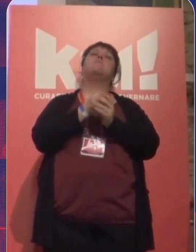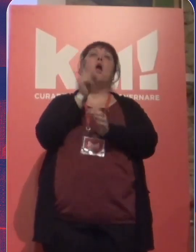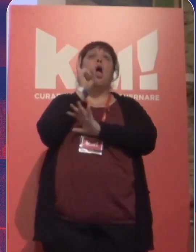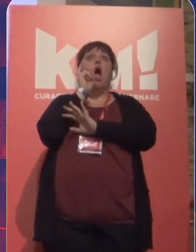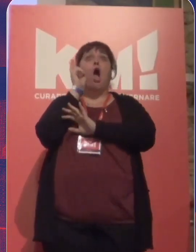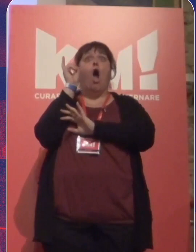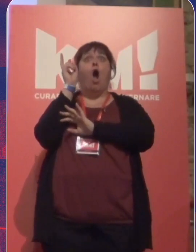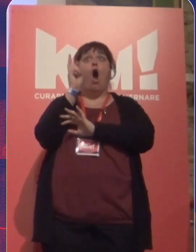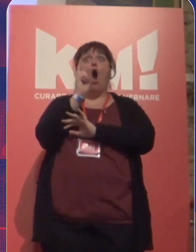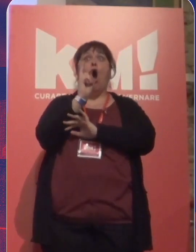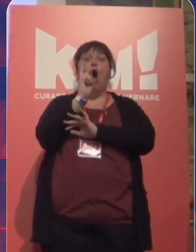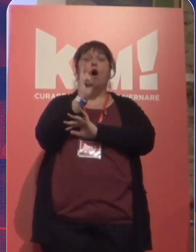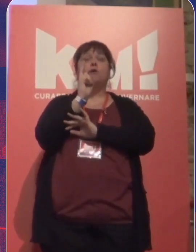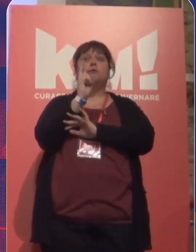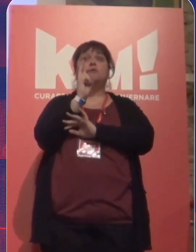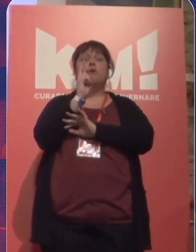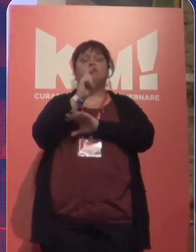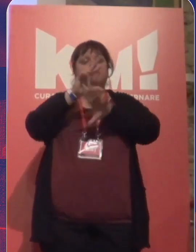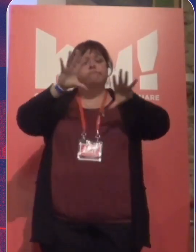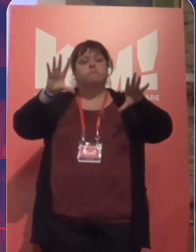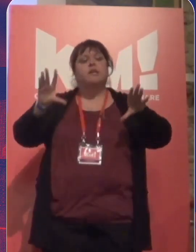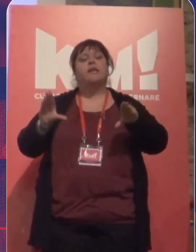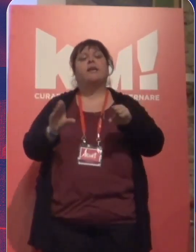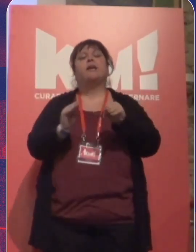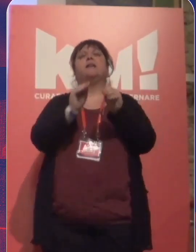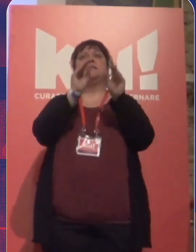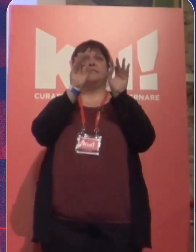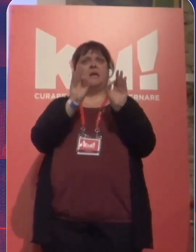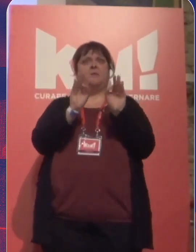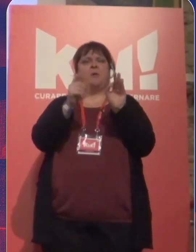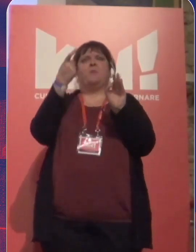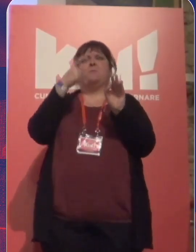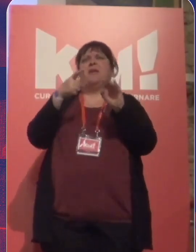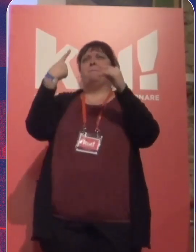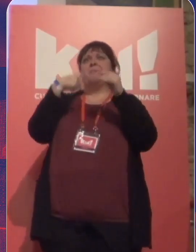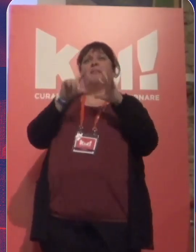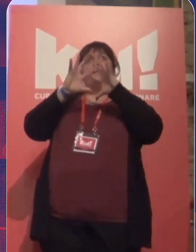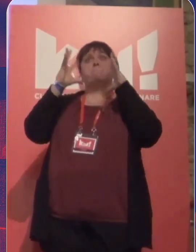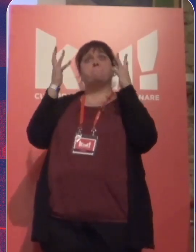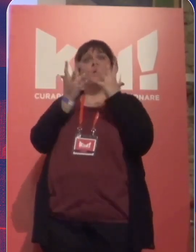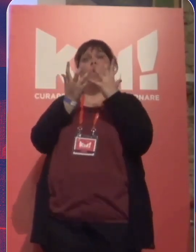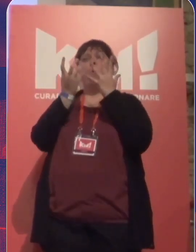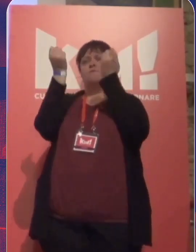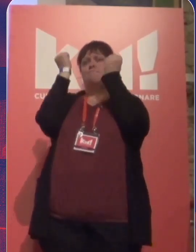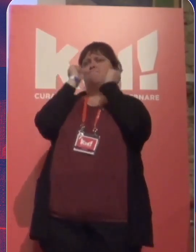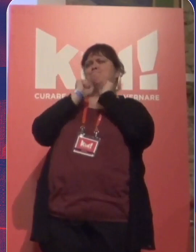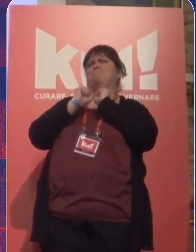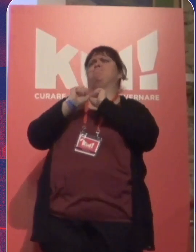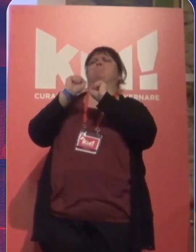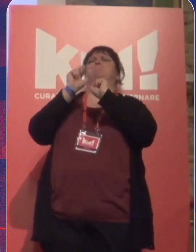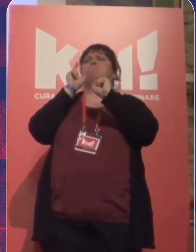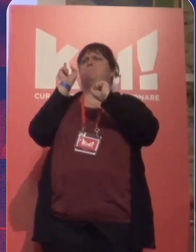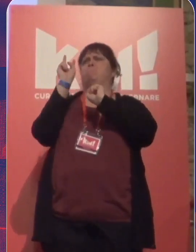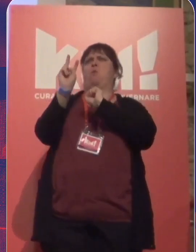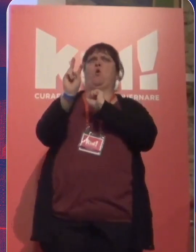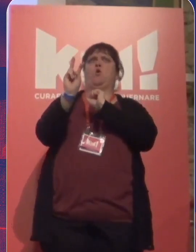rifugio del mondo in quanto il mondo appunto perturba l'omeostasi